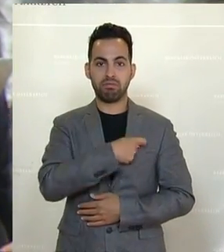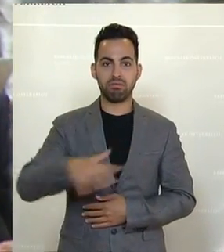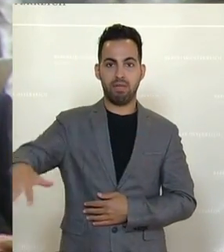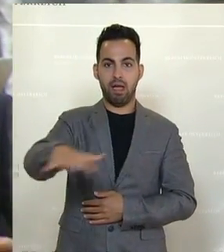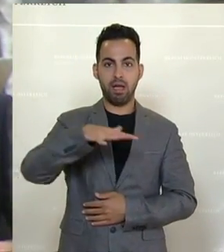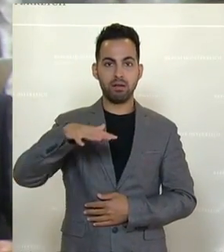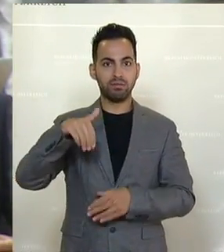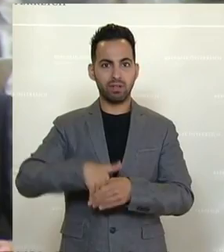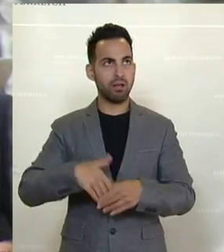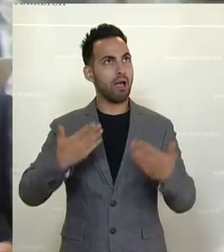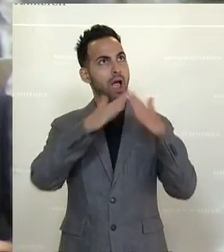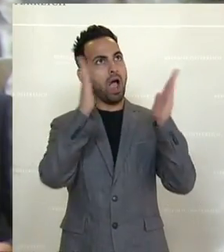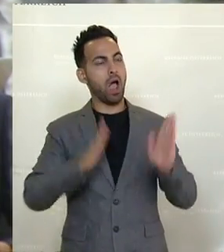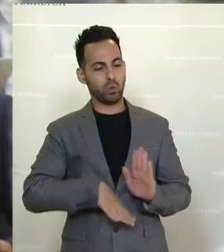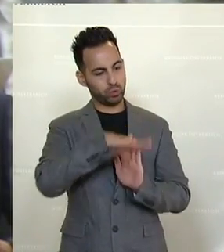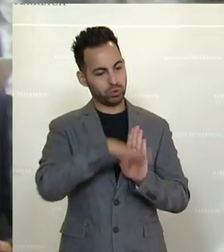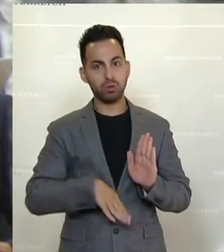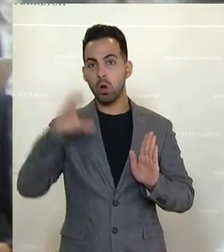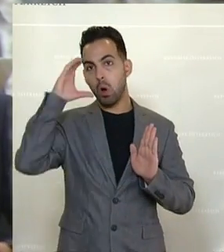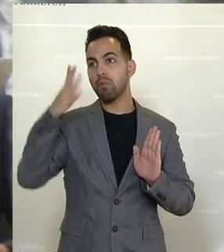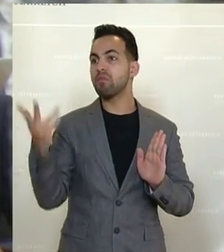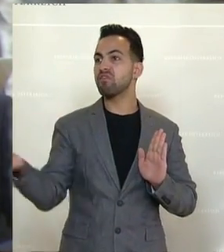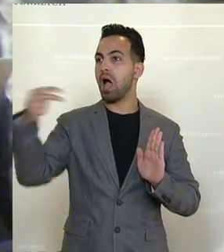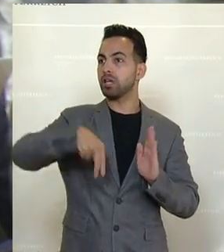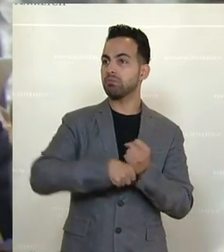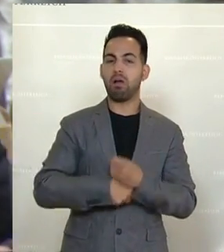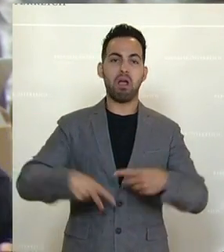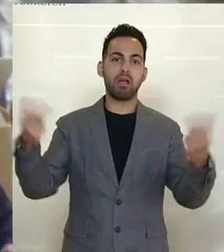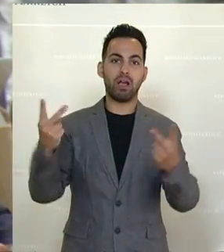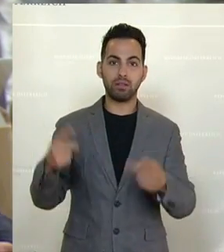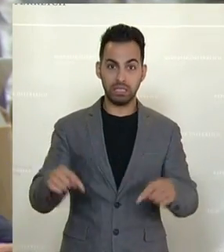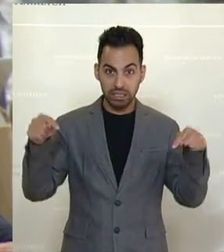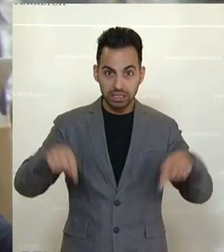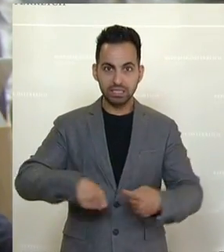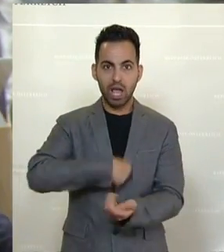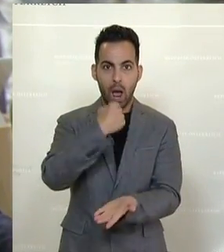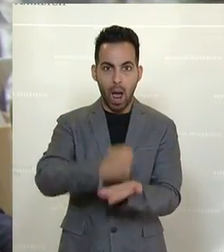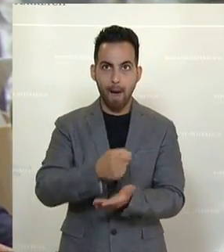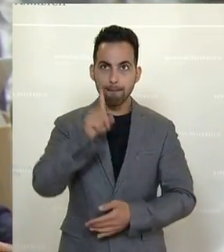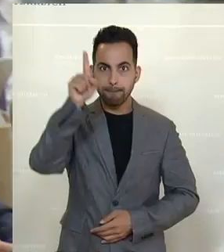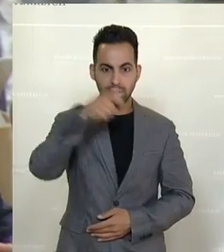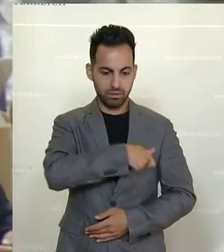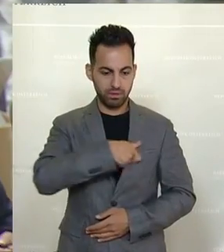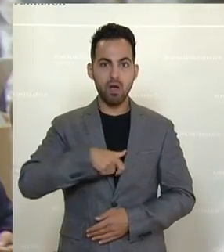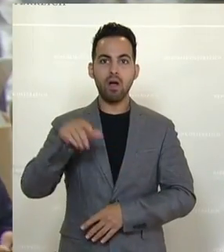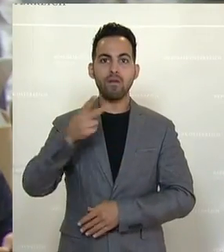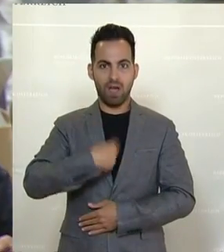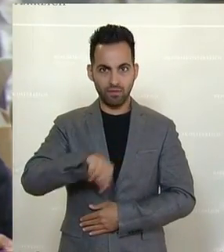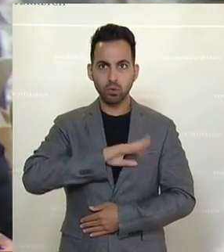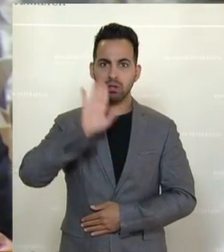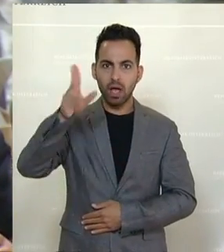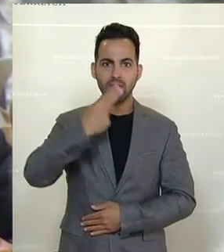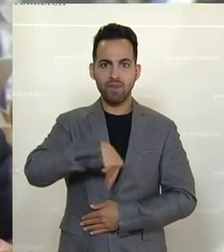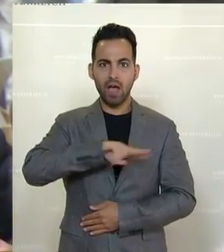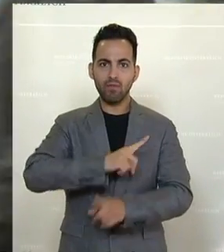den Gepflogenheiten dieses Hauses gemacht wird. Sie tragen in diesem Amt eine Verantwortung und kommen Sie dieser